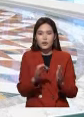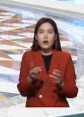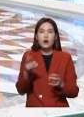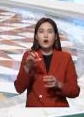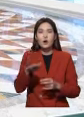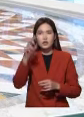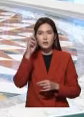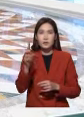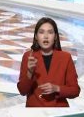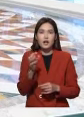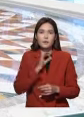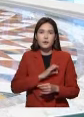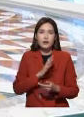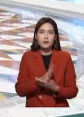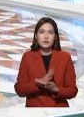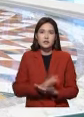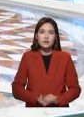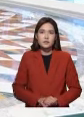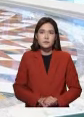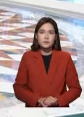мемлекетке тиесілі.